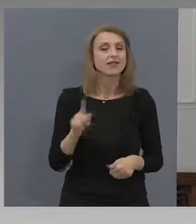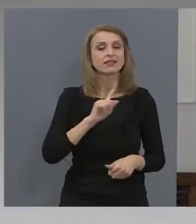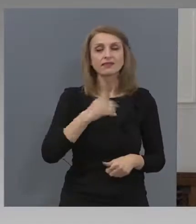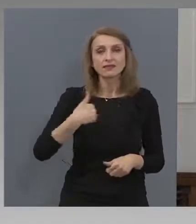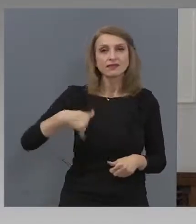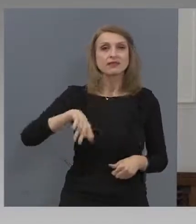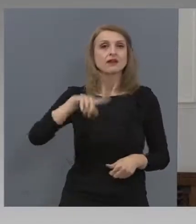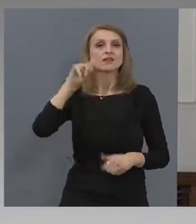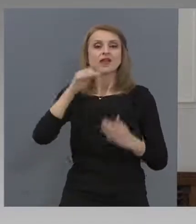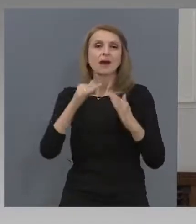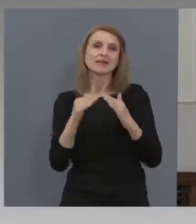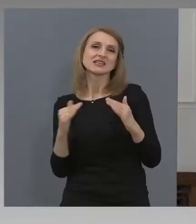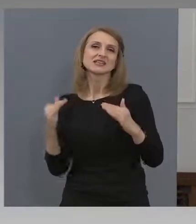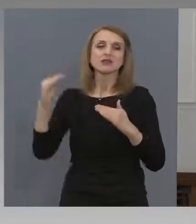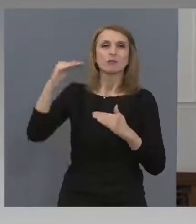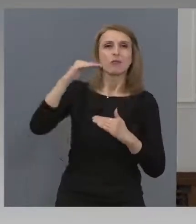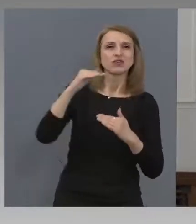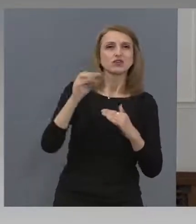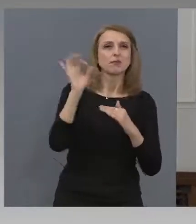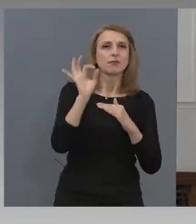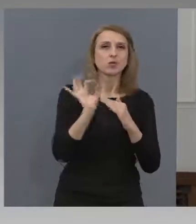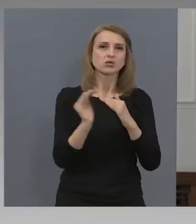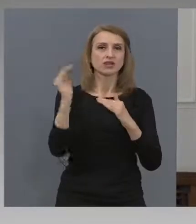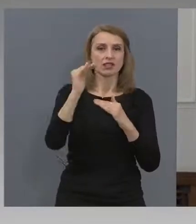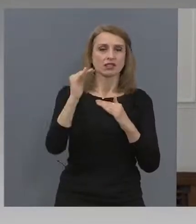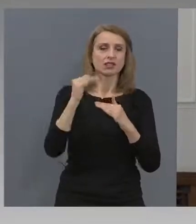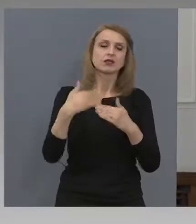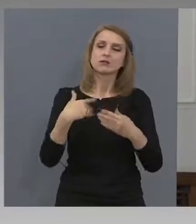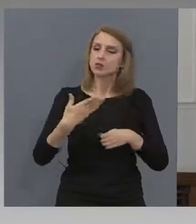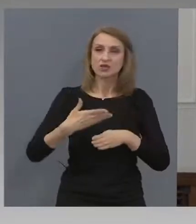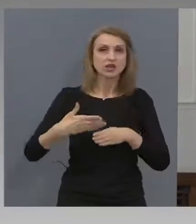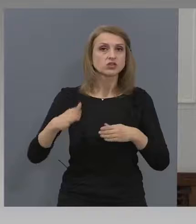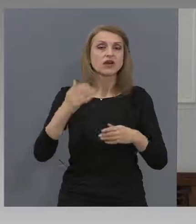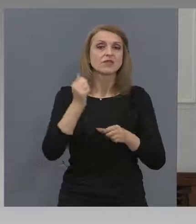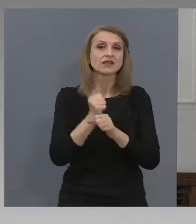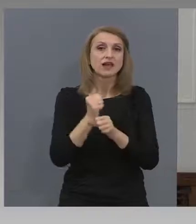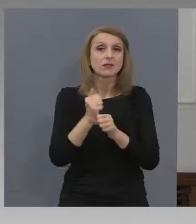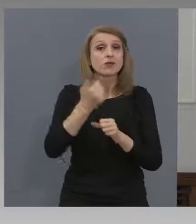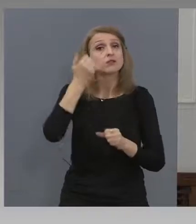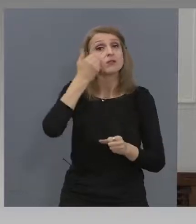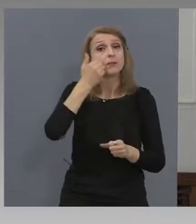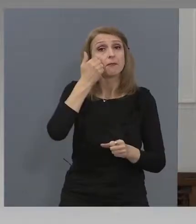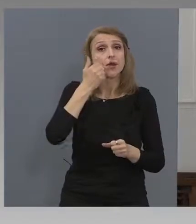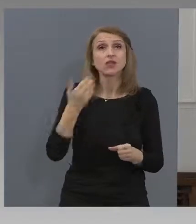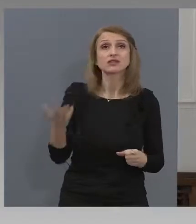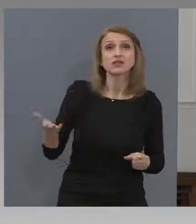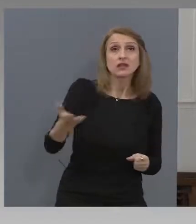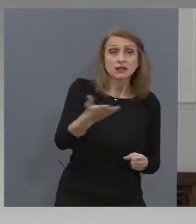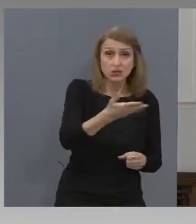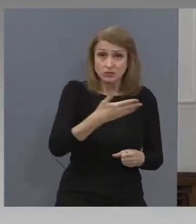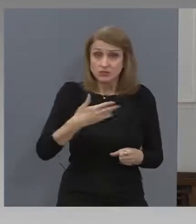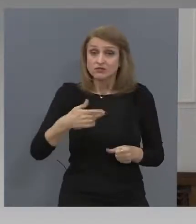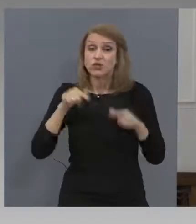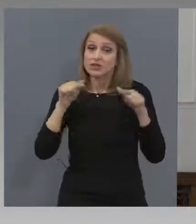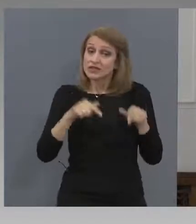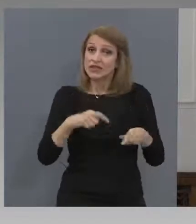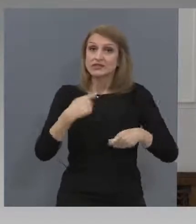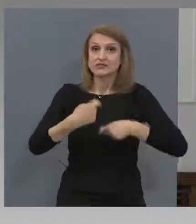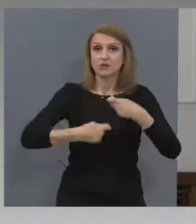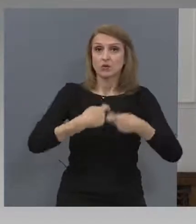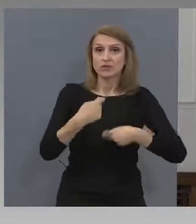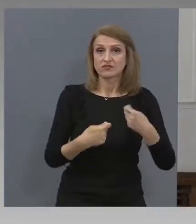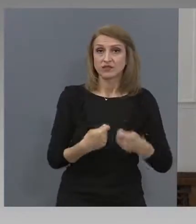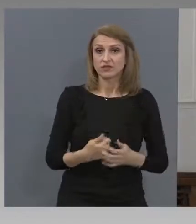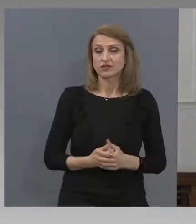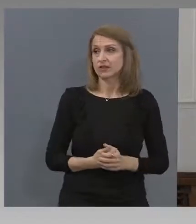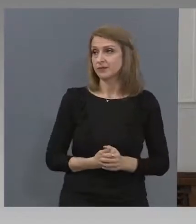повишим наценки, маржове, продължаваме да работим в полза на обществото и в полза на тези производители също.